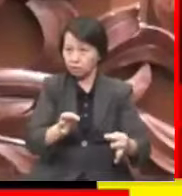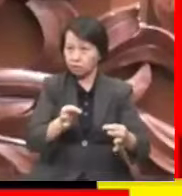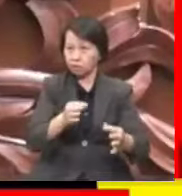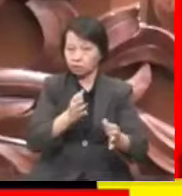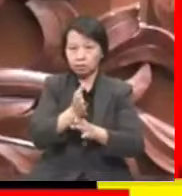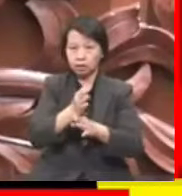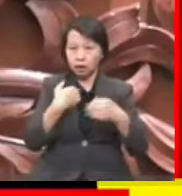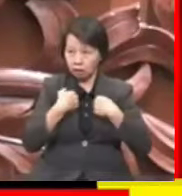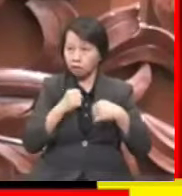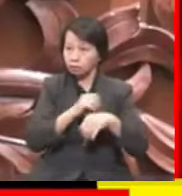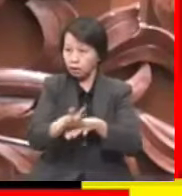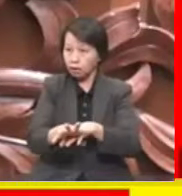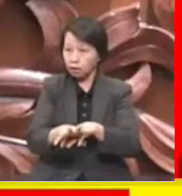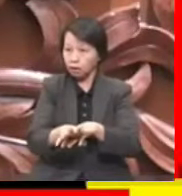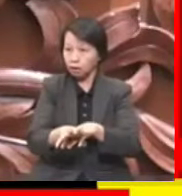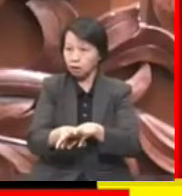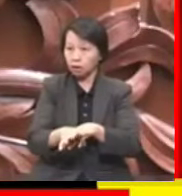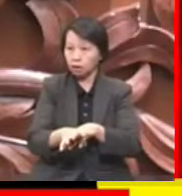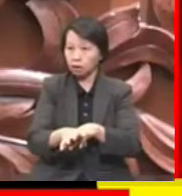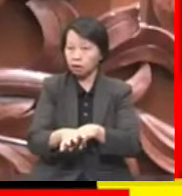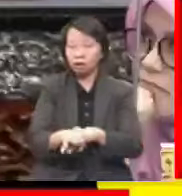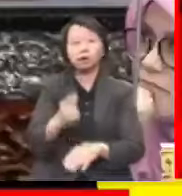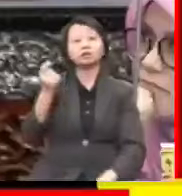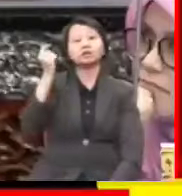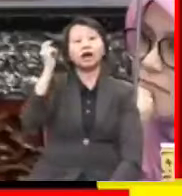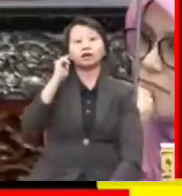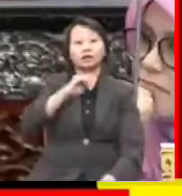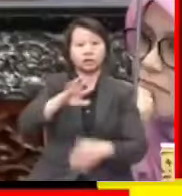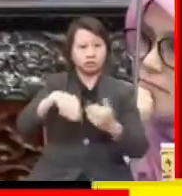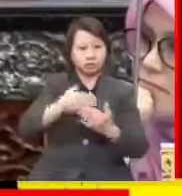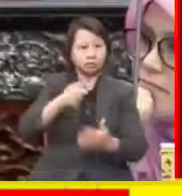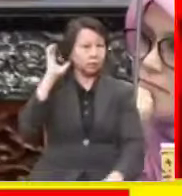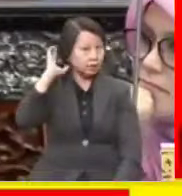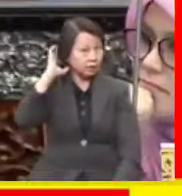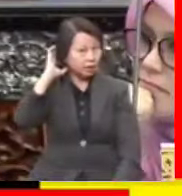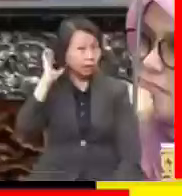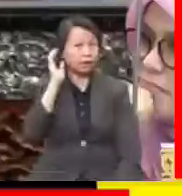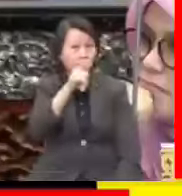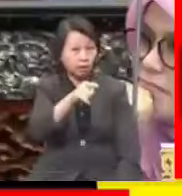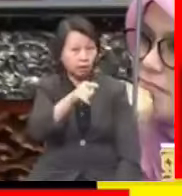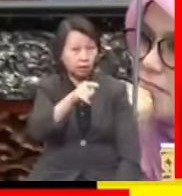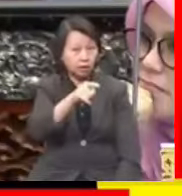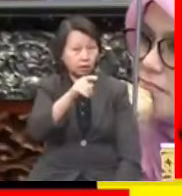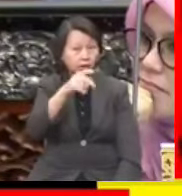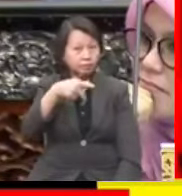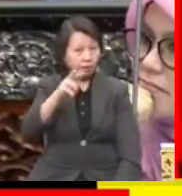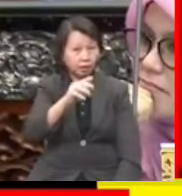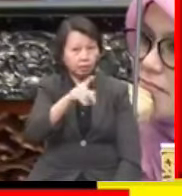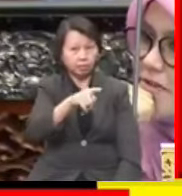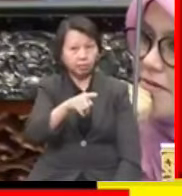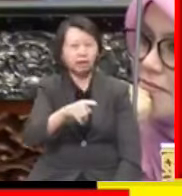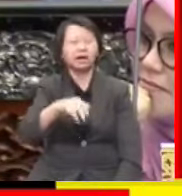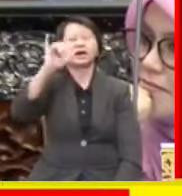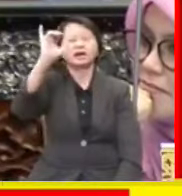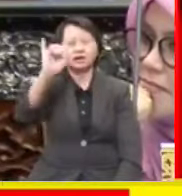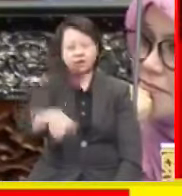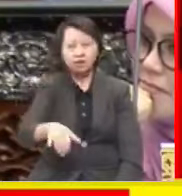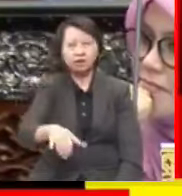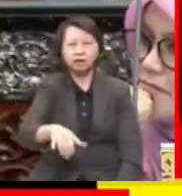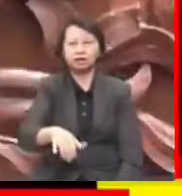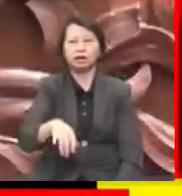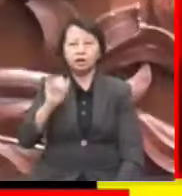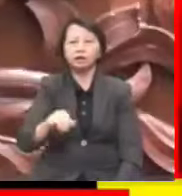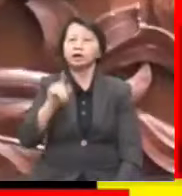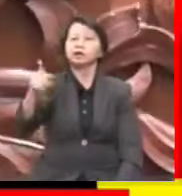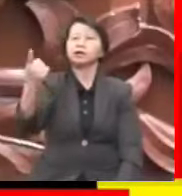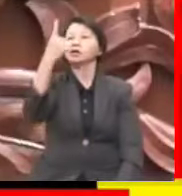bidang ini keputusan apa ya tadi semua mendengar yang amat berhormat Perdana Menteri menyebut itu mempengaruhi keputusan kita di sini yang berhormat dia